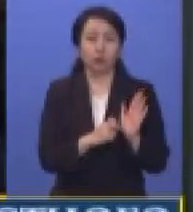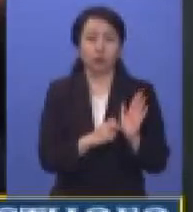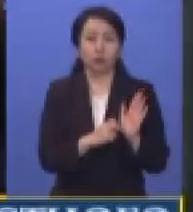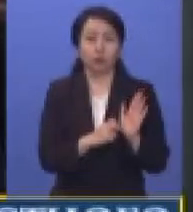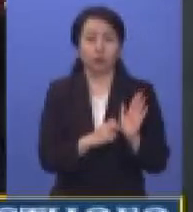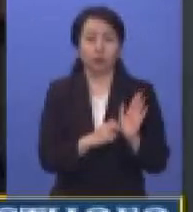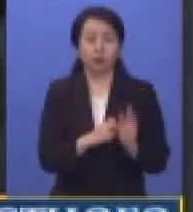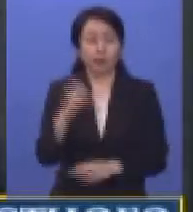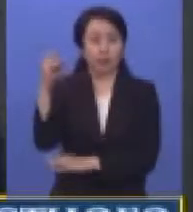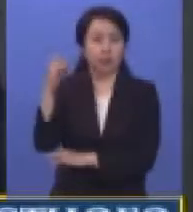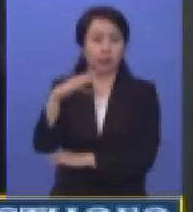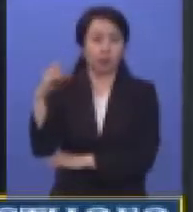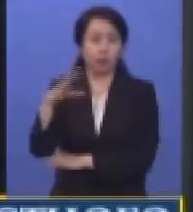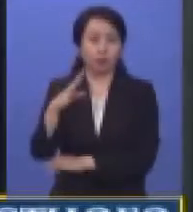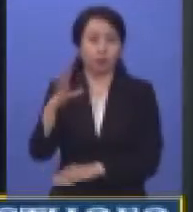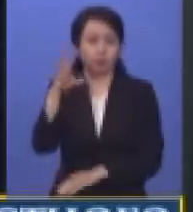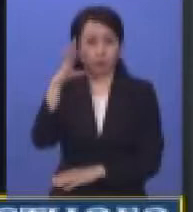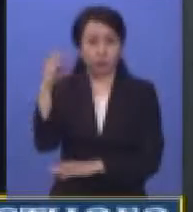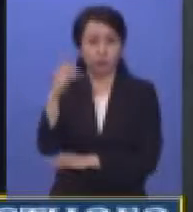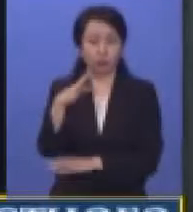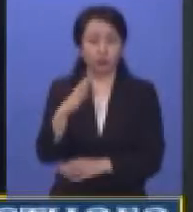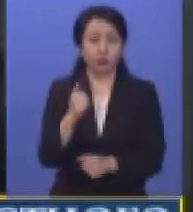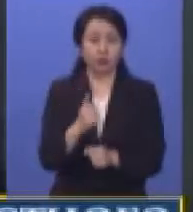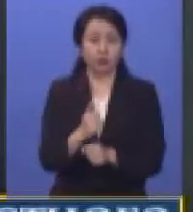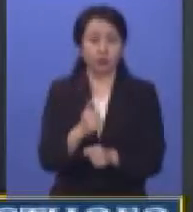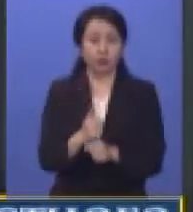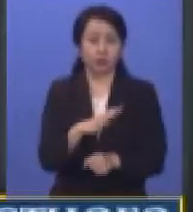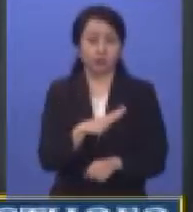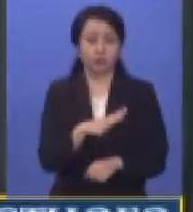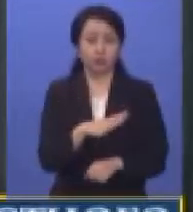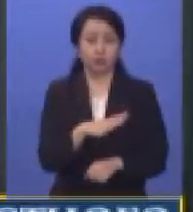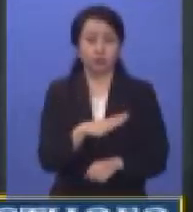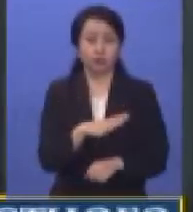столбов освещения, ну, нового освещения по городу установлено.